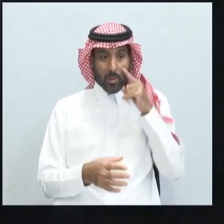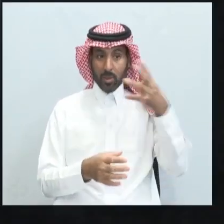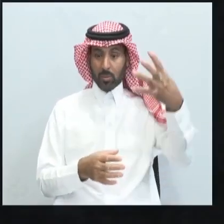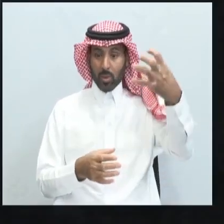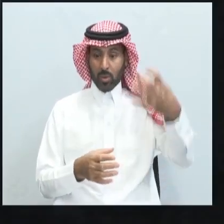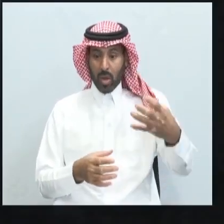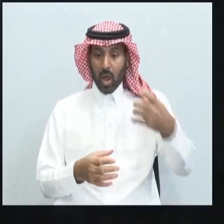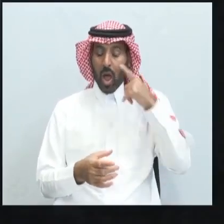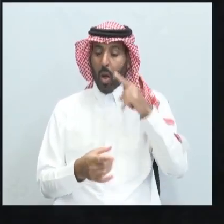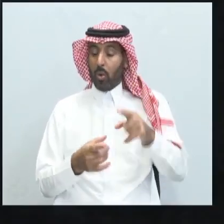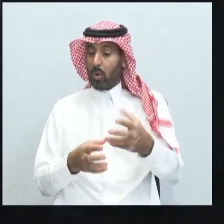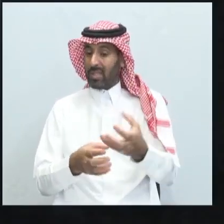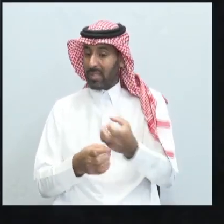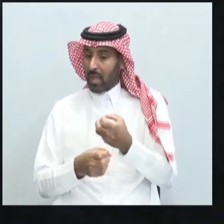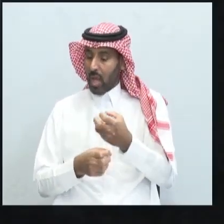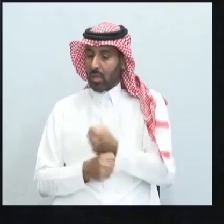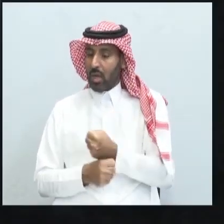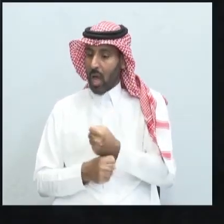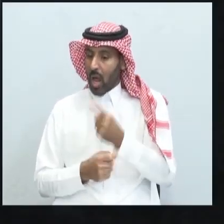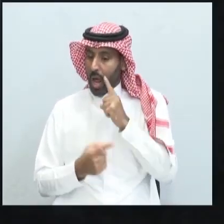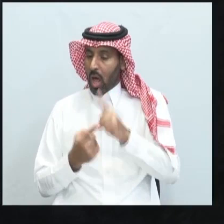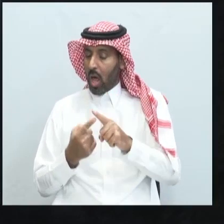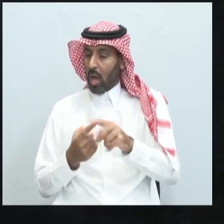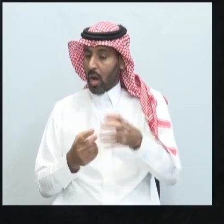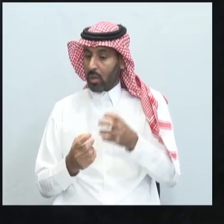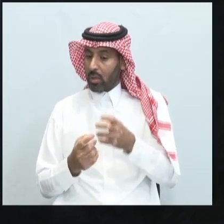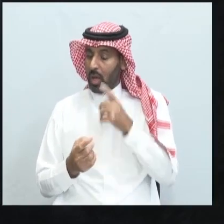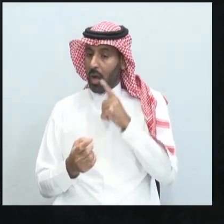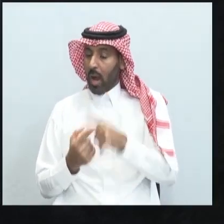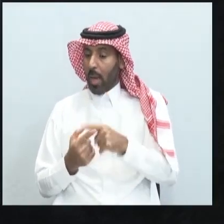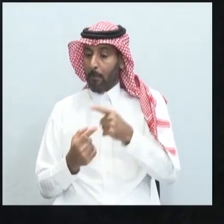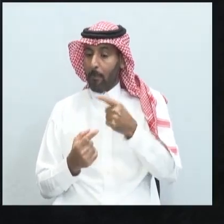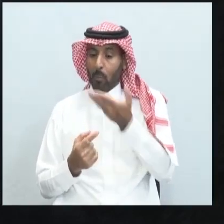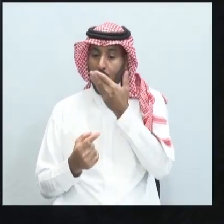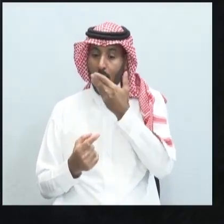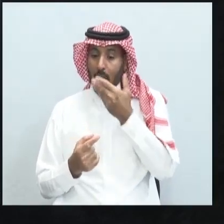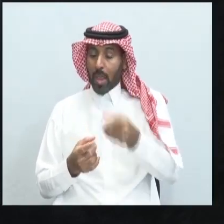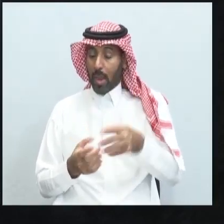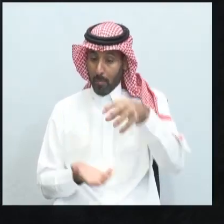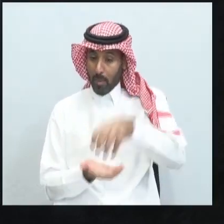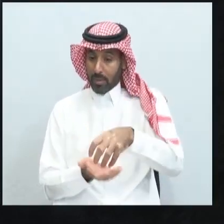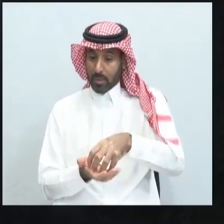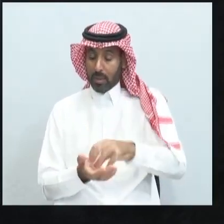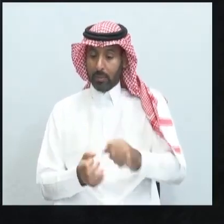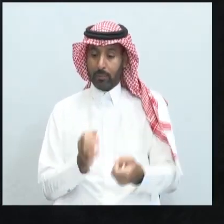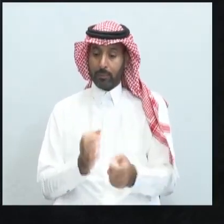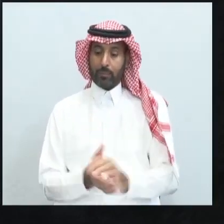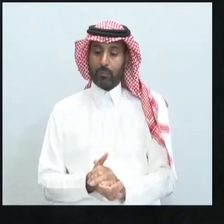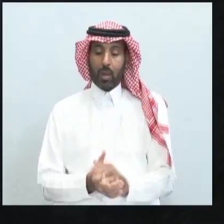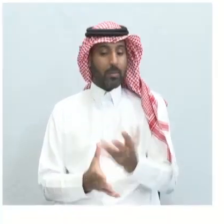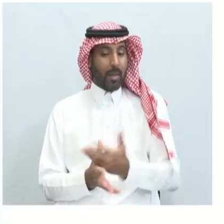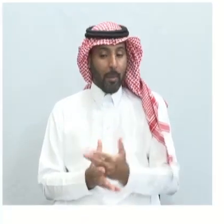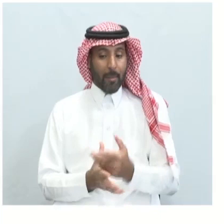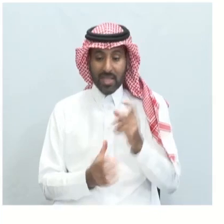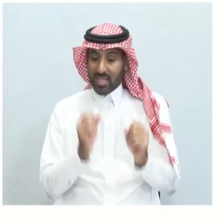امدادات مياه المدينه بما ان المدينه كامله تعتمد على التقنيات والاجهزه فهنالك مخاطر كثيره